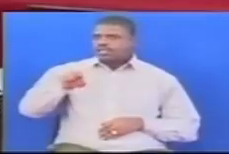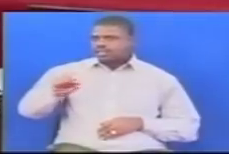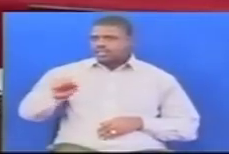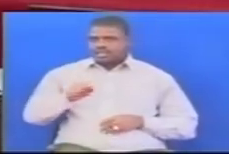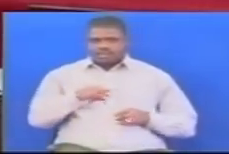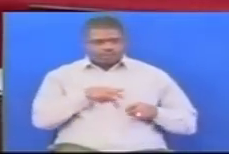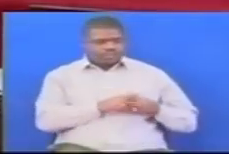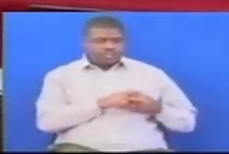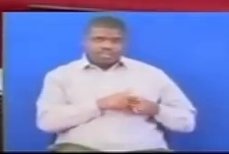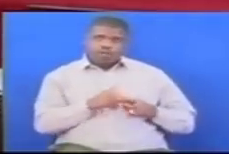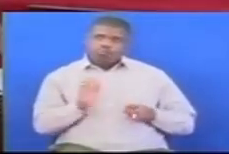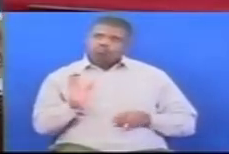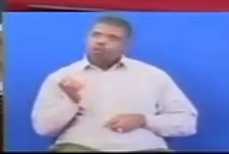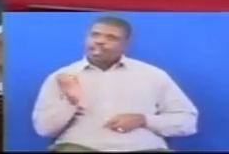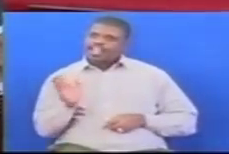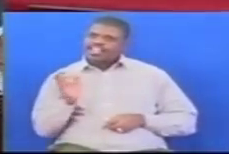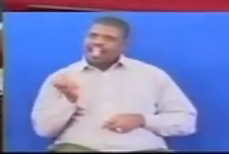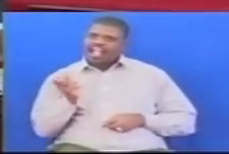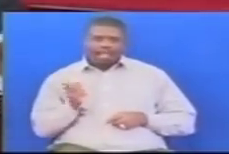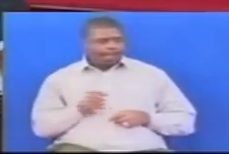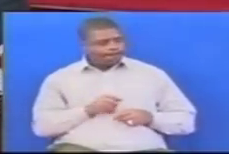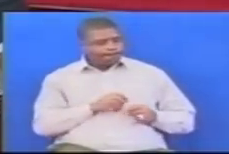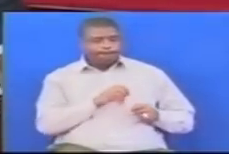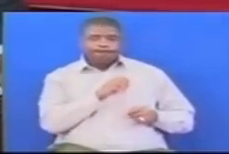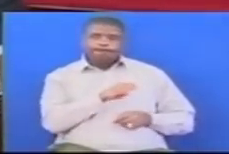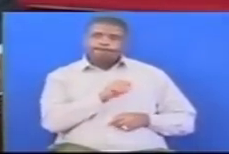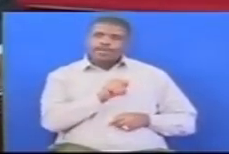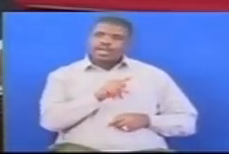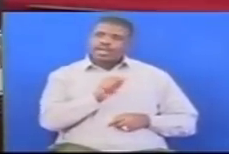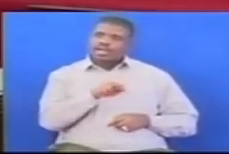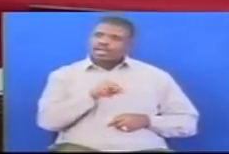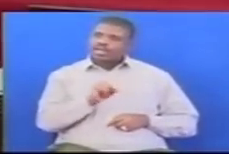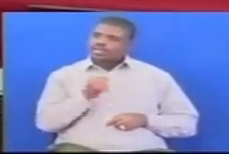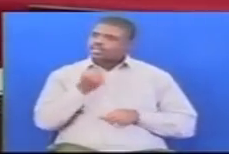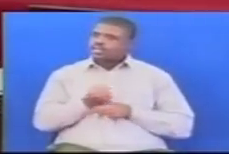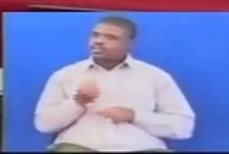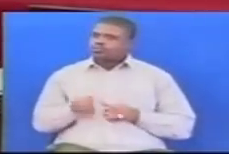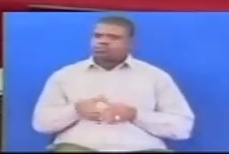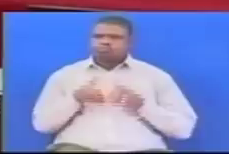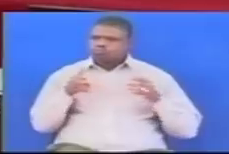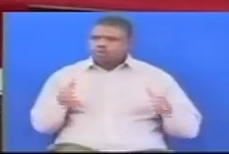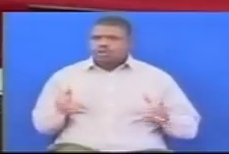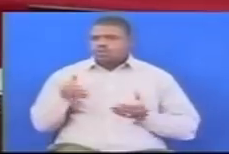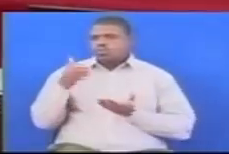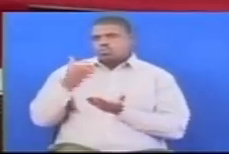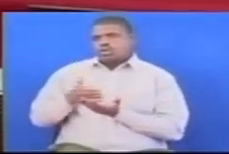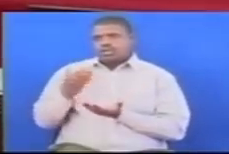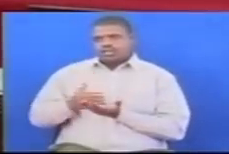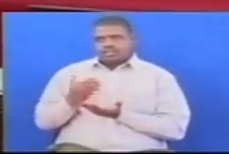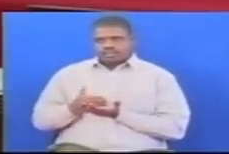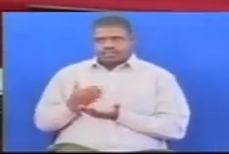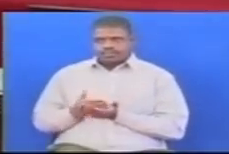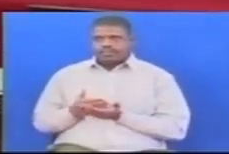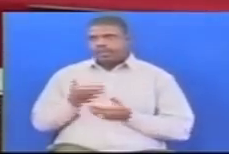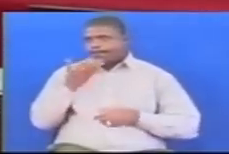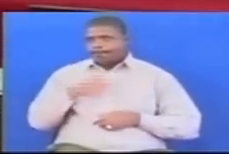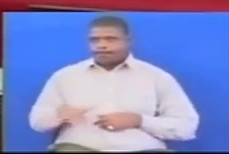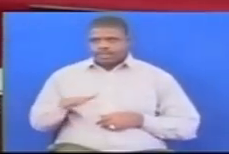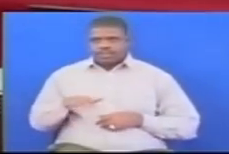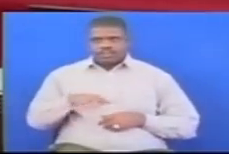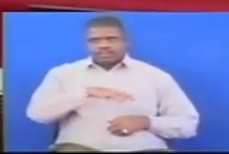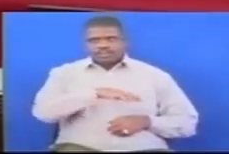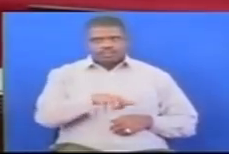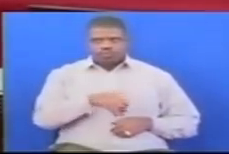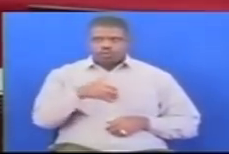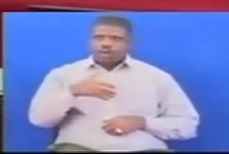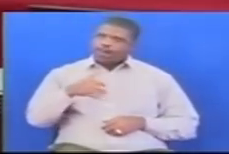Muheza, injinia Bakari na Elikana, ambao wanafanya kazi kubwa sana kuhakikisha kwamba maji kwenye jimbo la